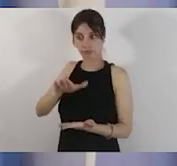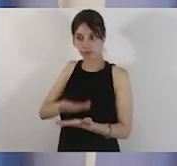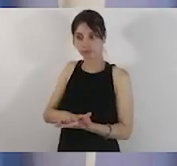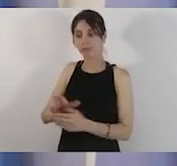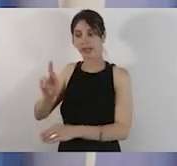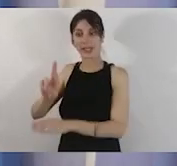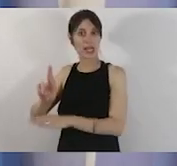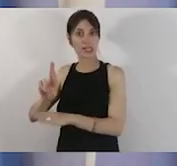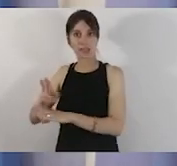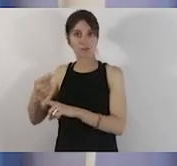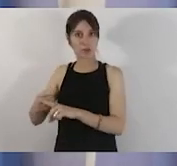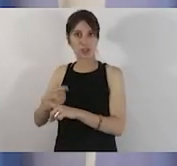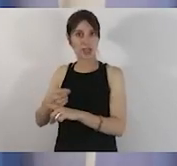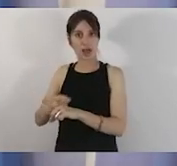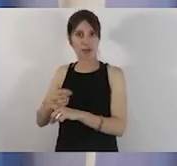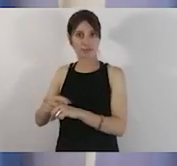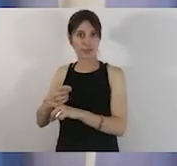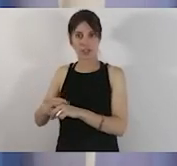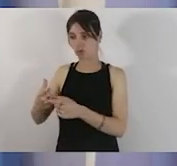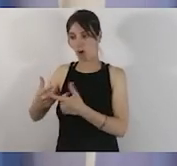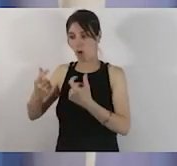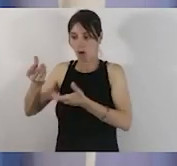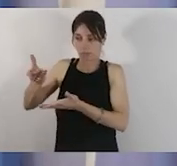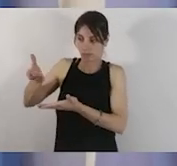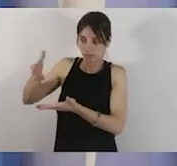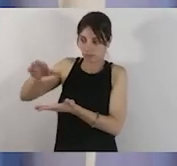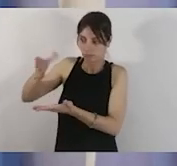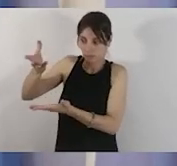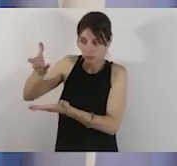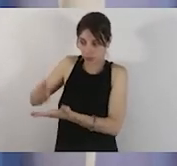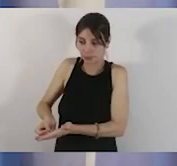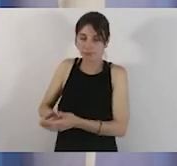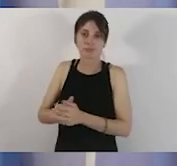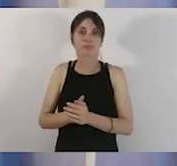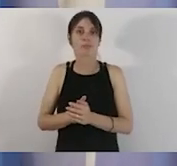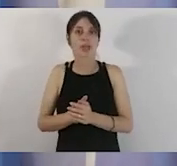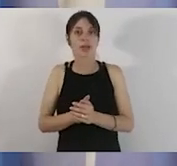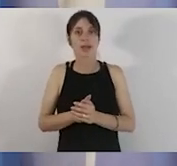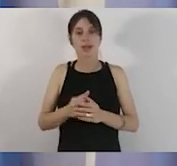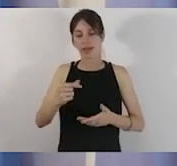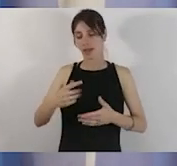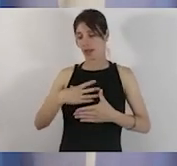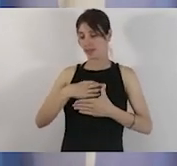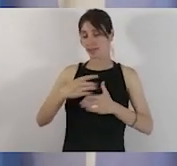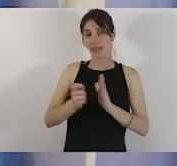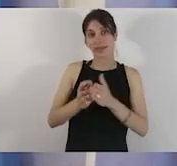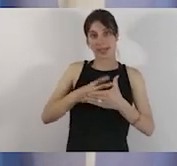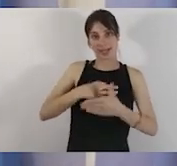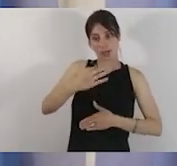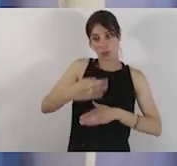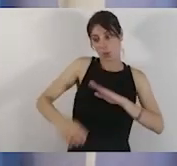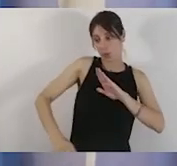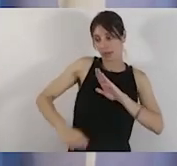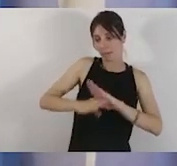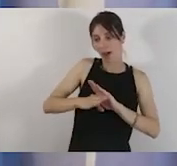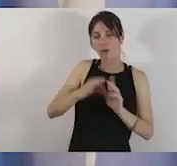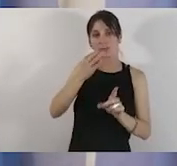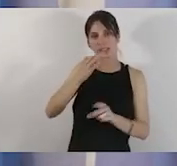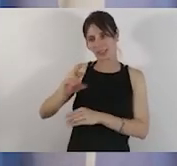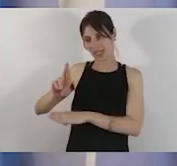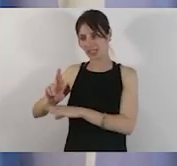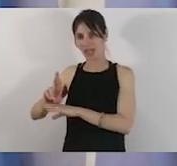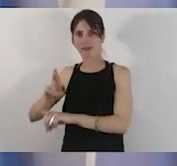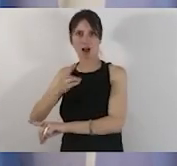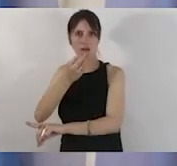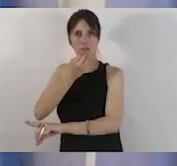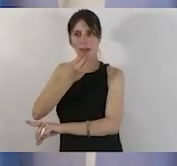réserve. Cette réserve, on en a profité pour faire un certain nombre, surtout en début de mandat d'ailleurs, un certain nombre de rattrapages d'entretien dans